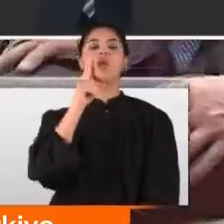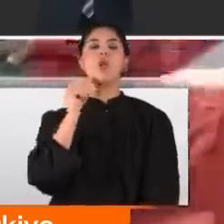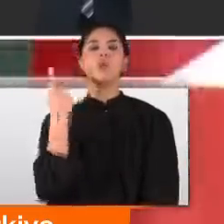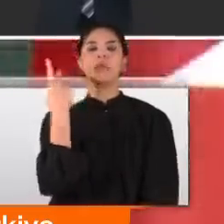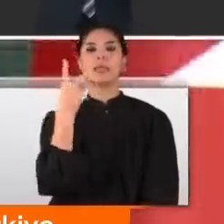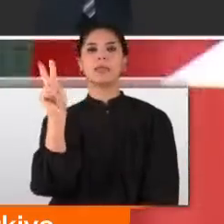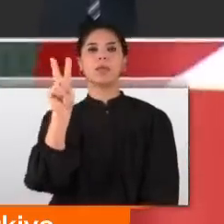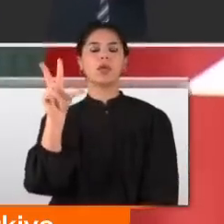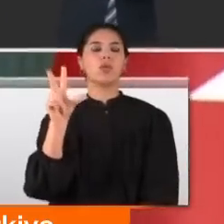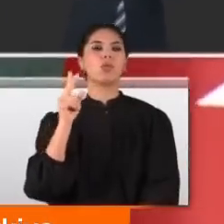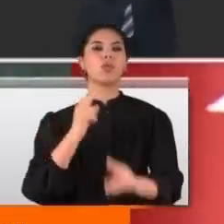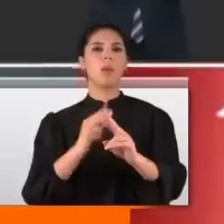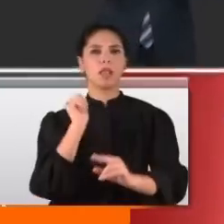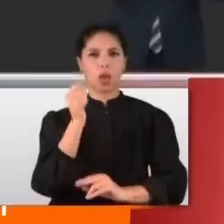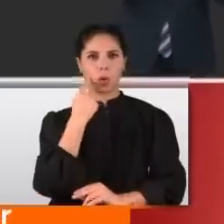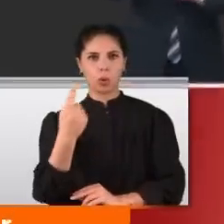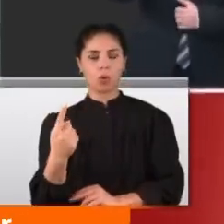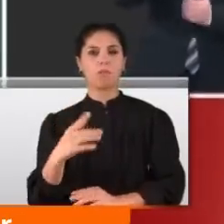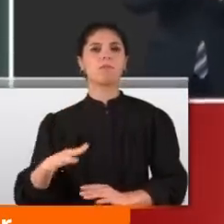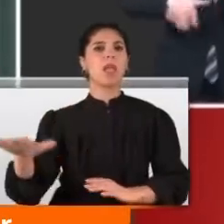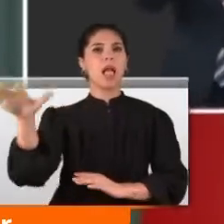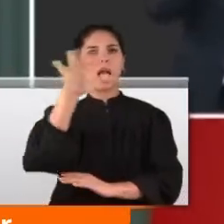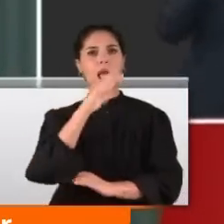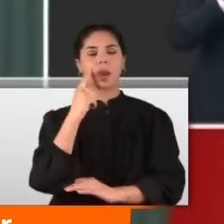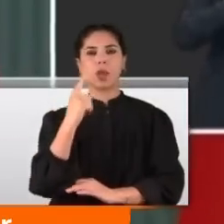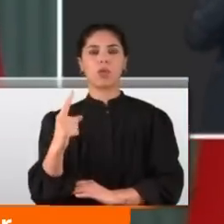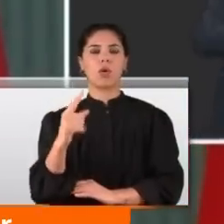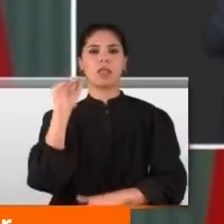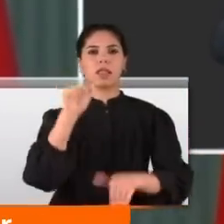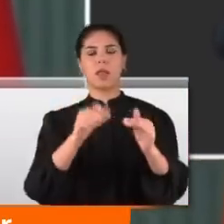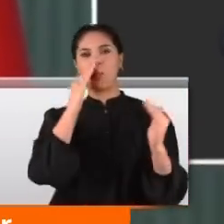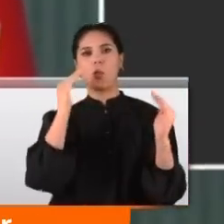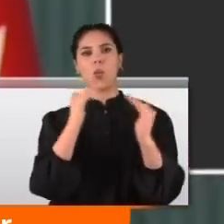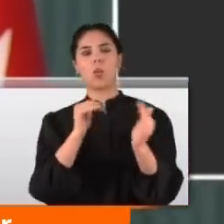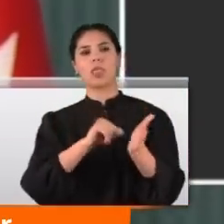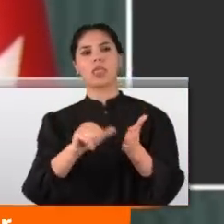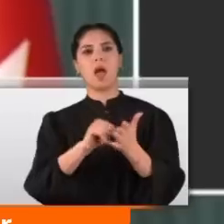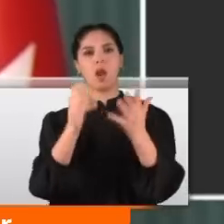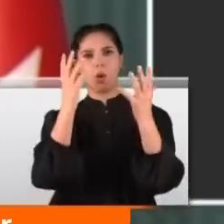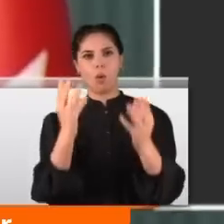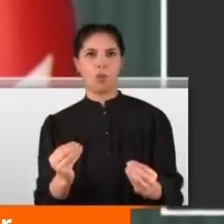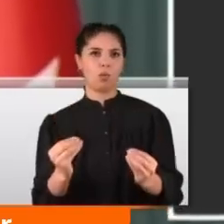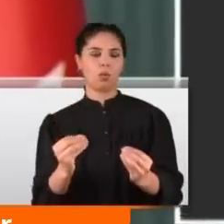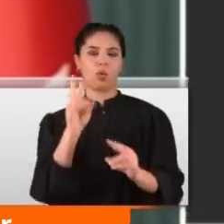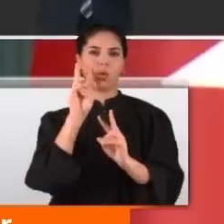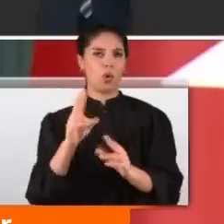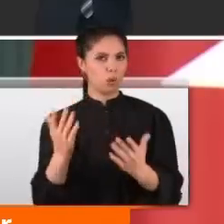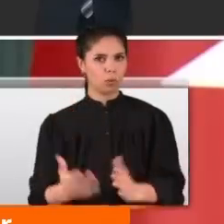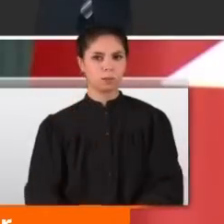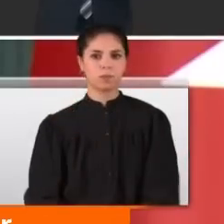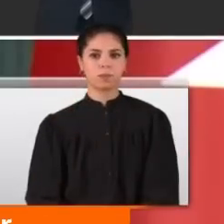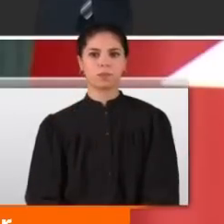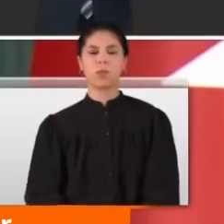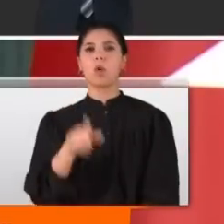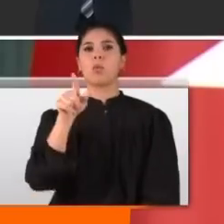Mayıs 2023 Pazar gününün her bakımdan seçim için en uygun tarih olduğunu gördük.